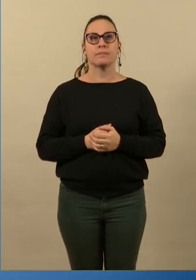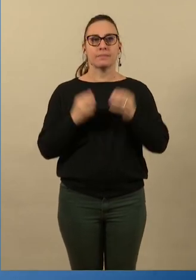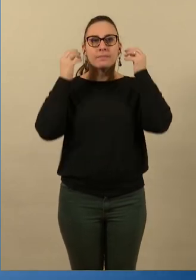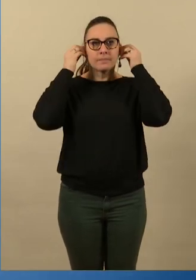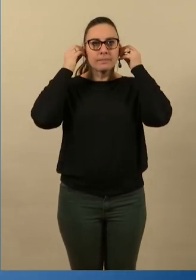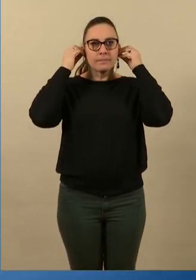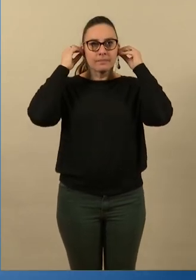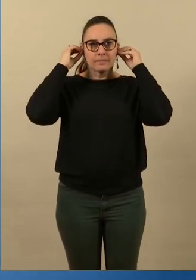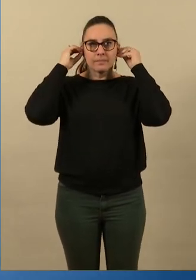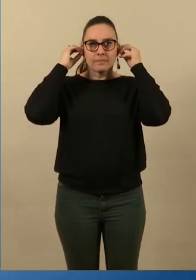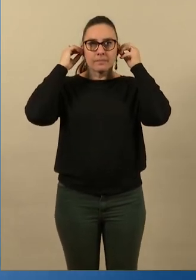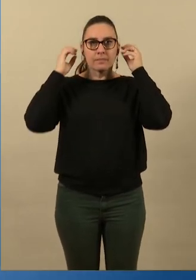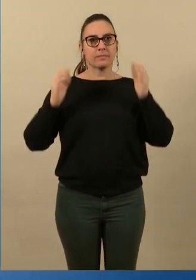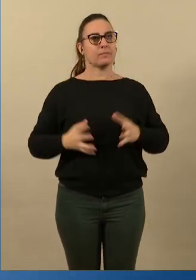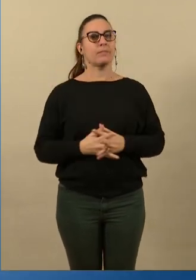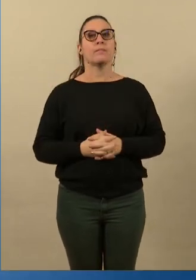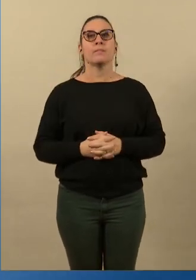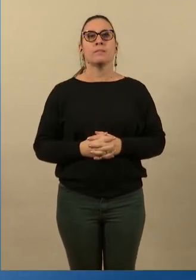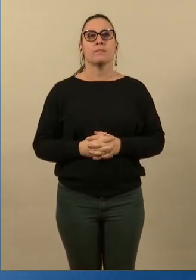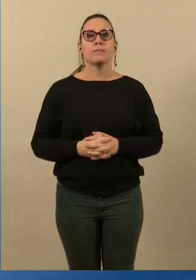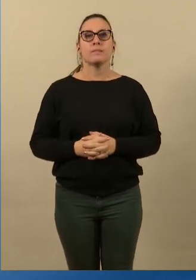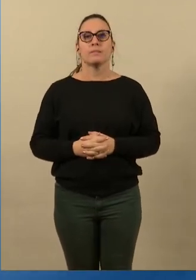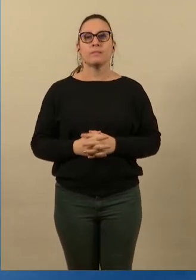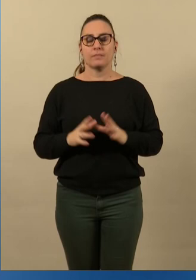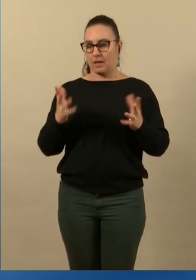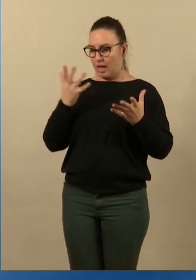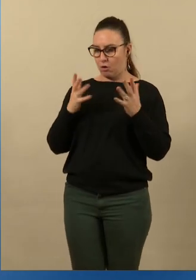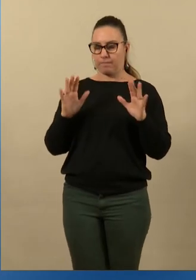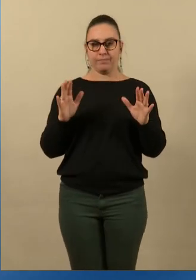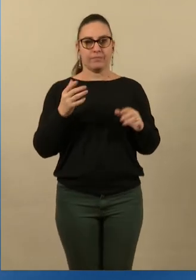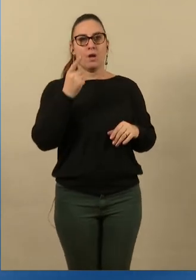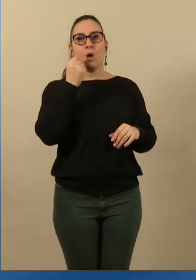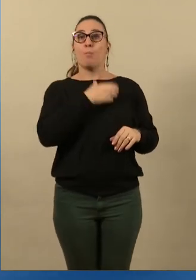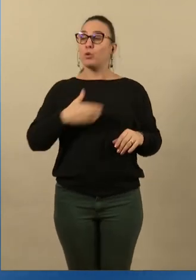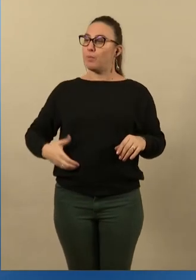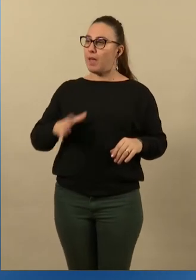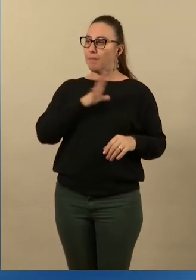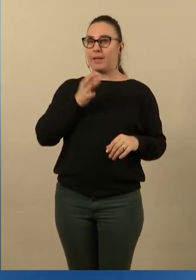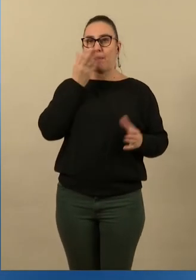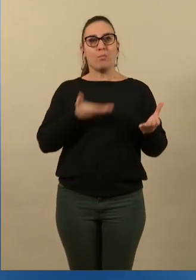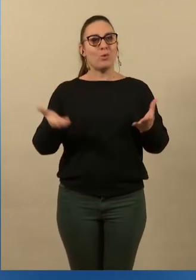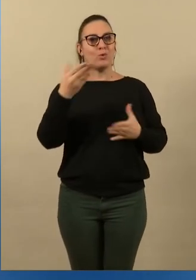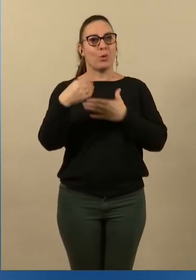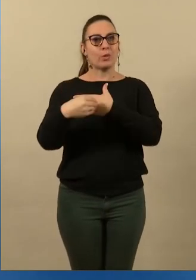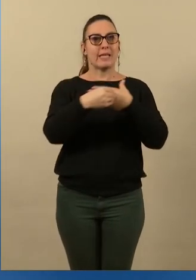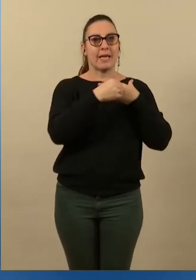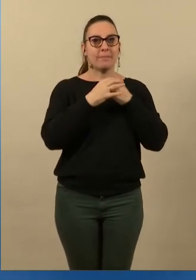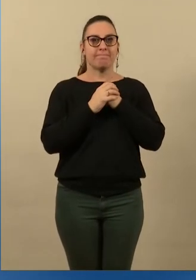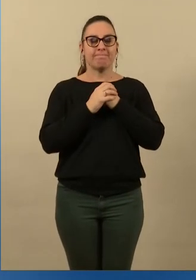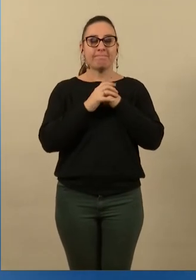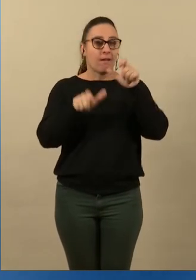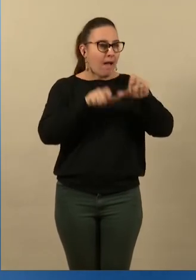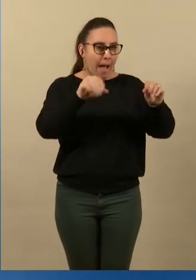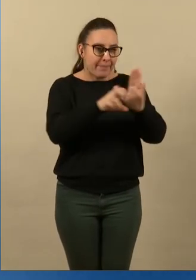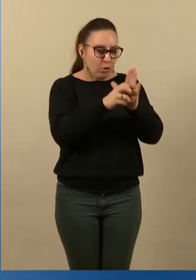oui alors voyons voir Monsieur le Maire Mesdames et Messieurs les conseillères et conseillers un grenobloise